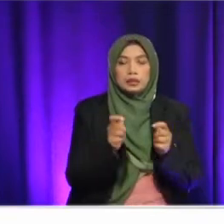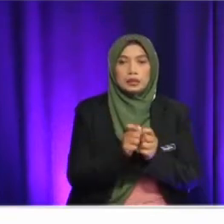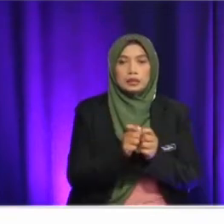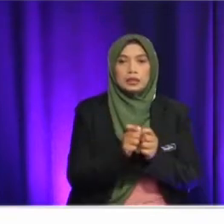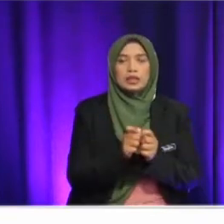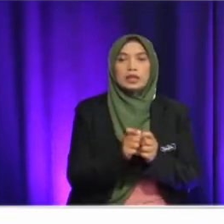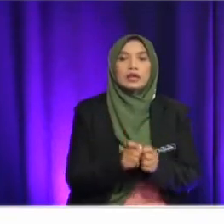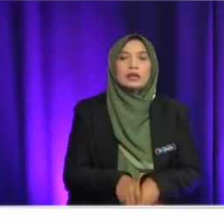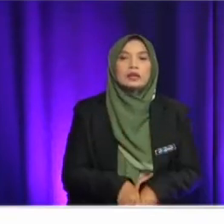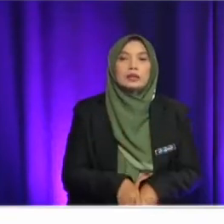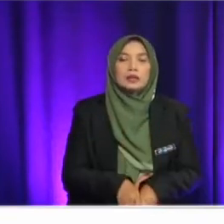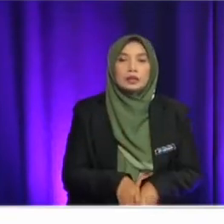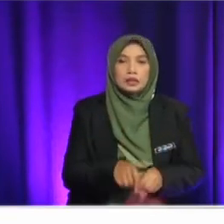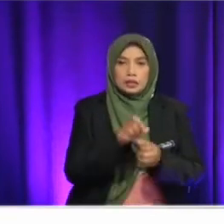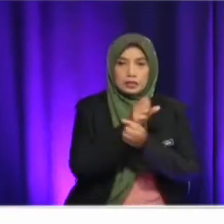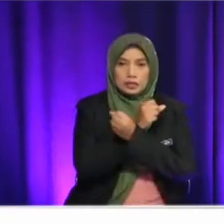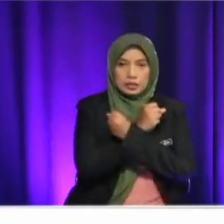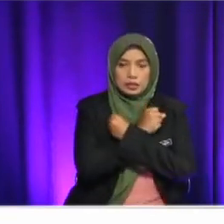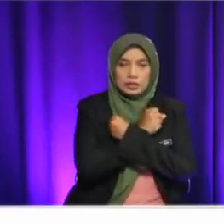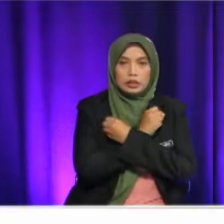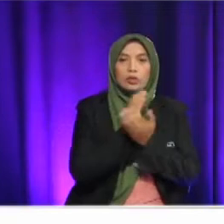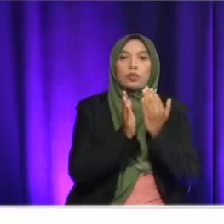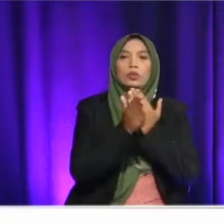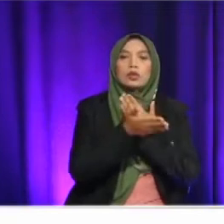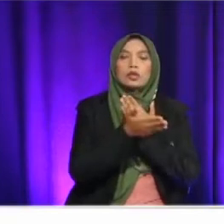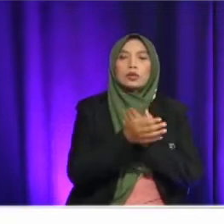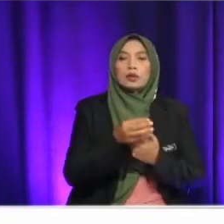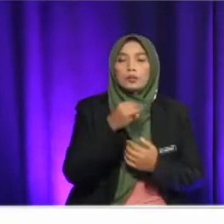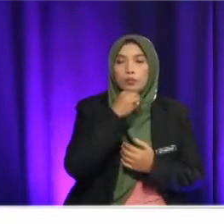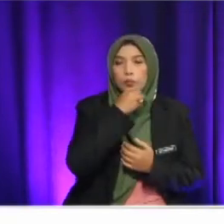muda dihormati. Kempen ini mestilah